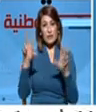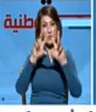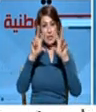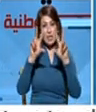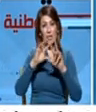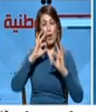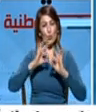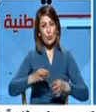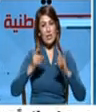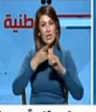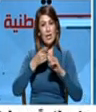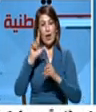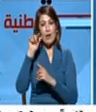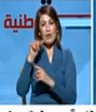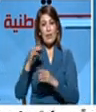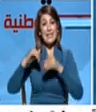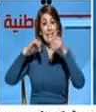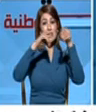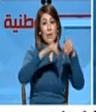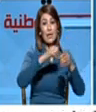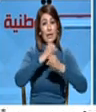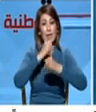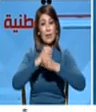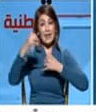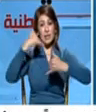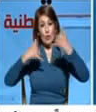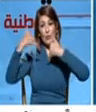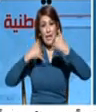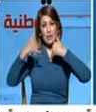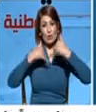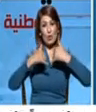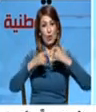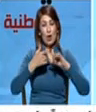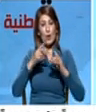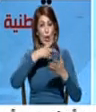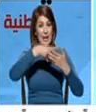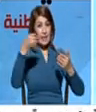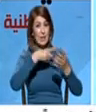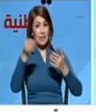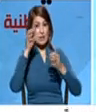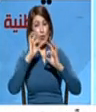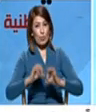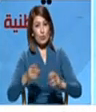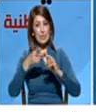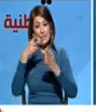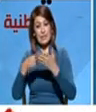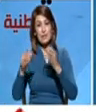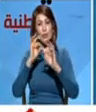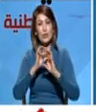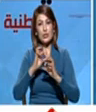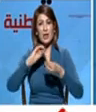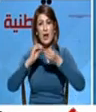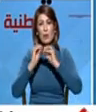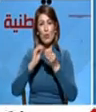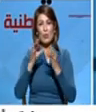التلفزيه استبداديه خدمات الاتصالات اه وخدمات الانترنيت بالرغم ال ال بعض الاشكاليات